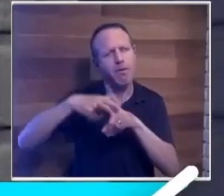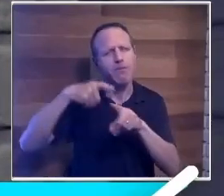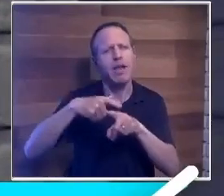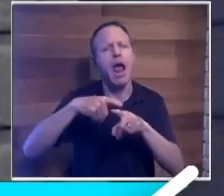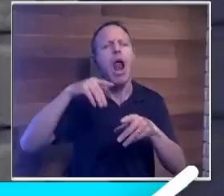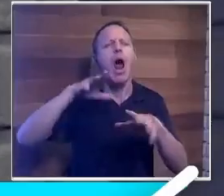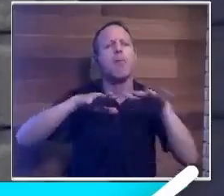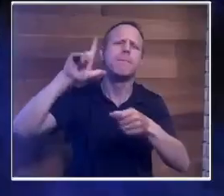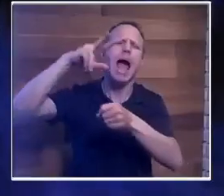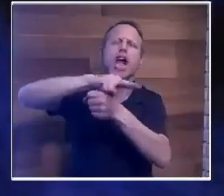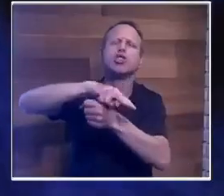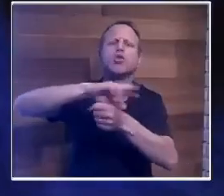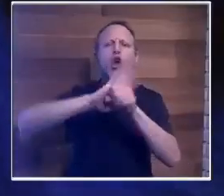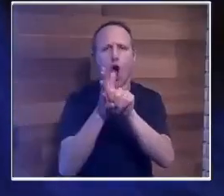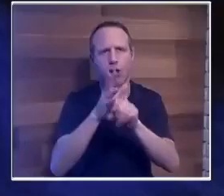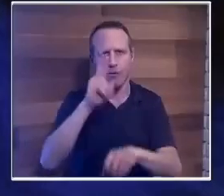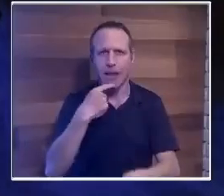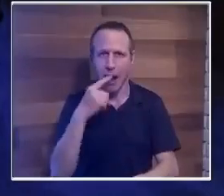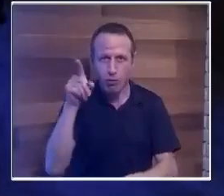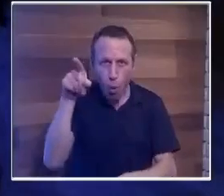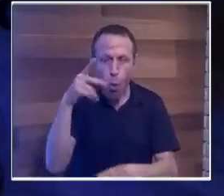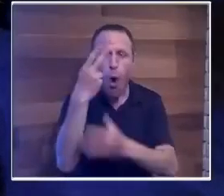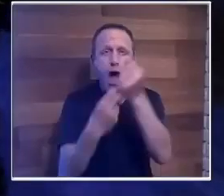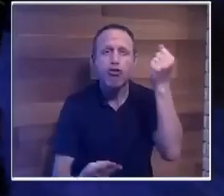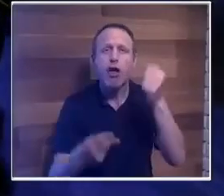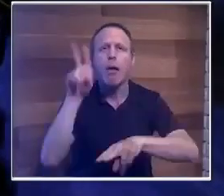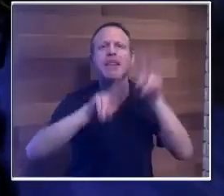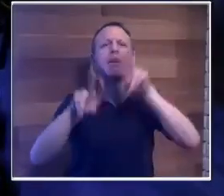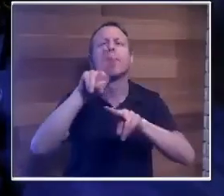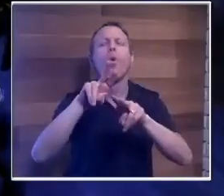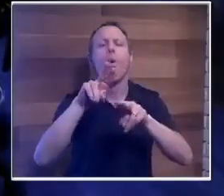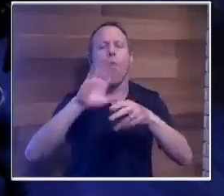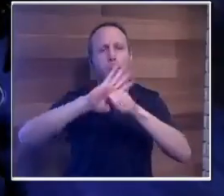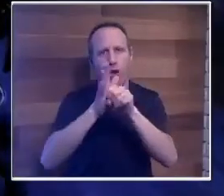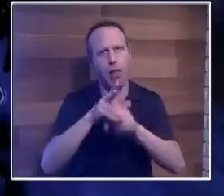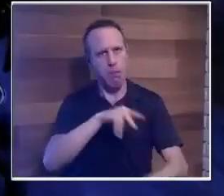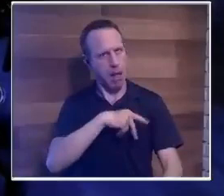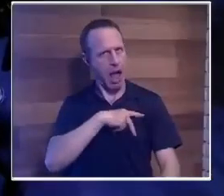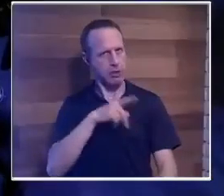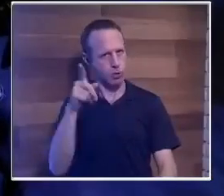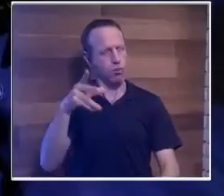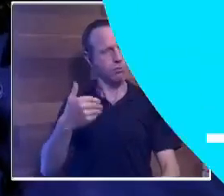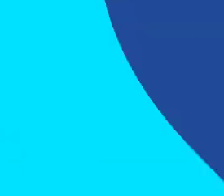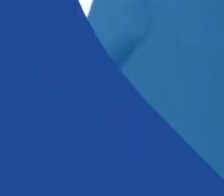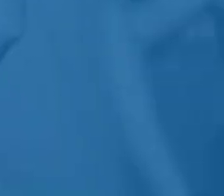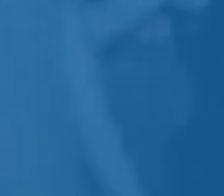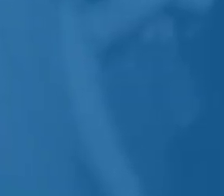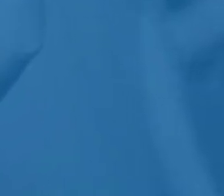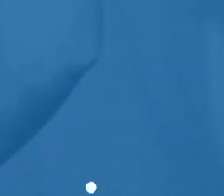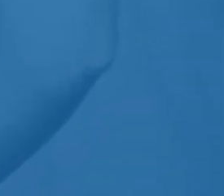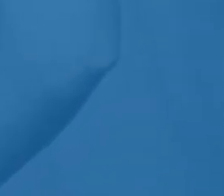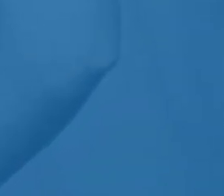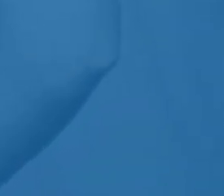לעשות מה שהיא רוצה. הוא זה שכשל בטיפול בקורונה, וכפרס, הוא מעניק לעצמו דיקטטורה.